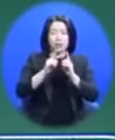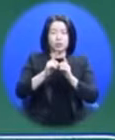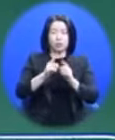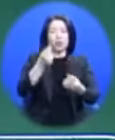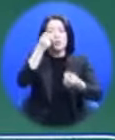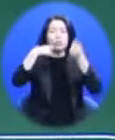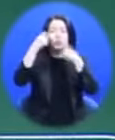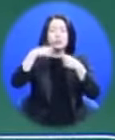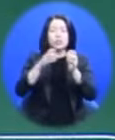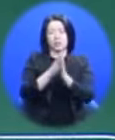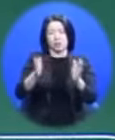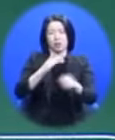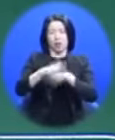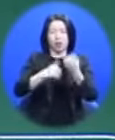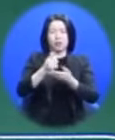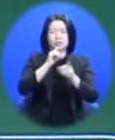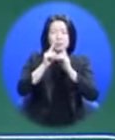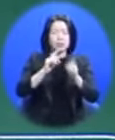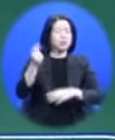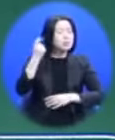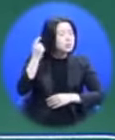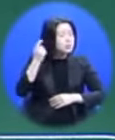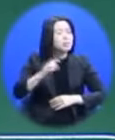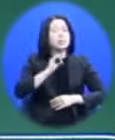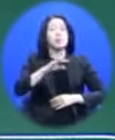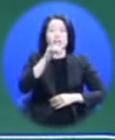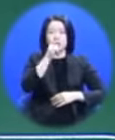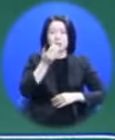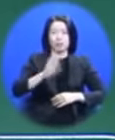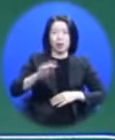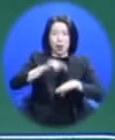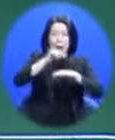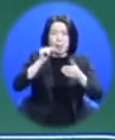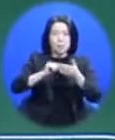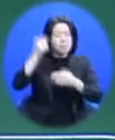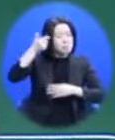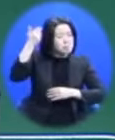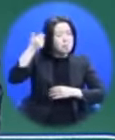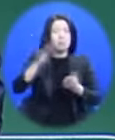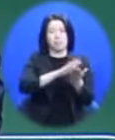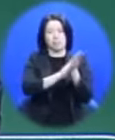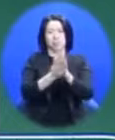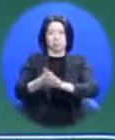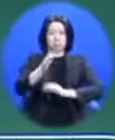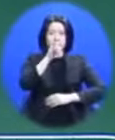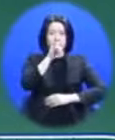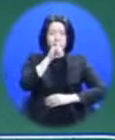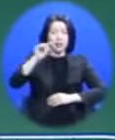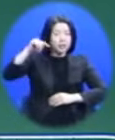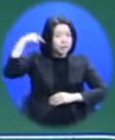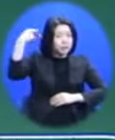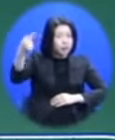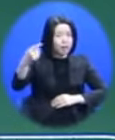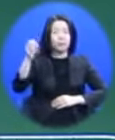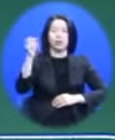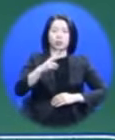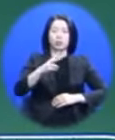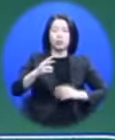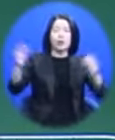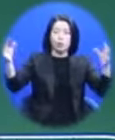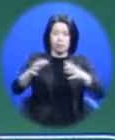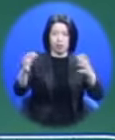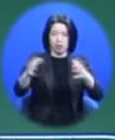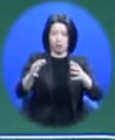하나님의 말씀을 읽기만 하는데도 듣기만 하는데도 이 심령의 변화가 일어나는 거예요. 그 다음날 다시 또 다